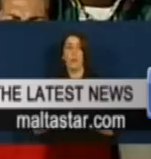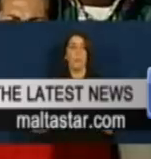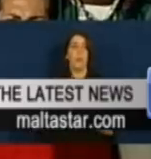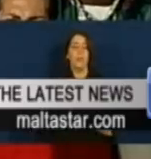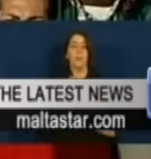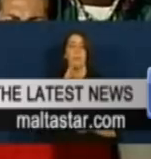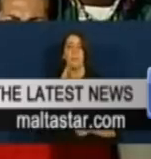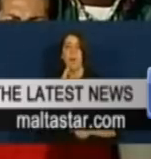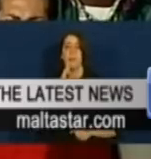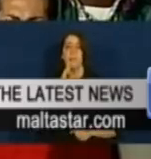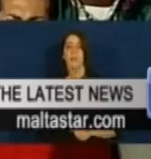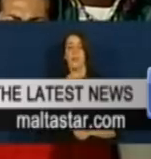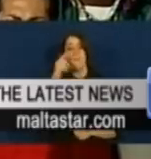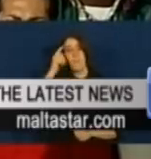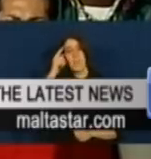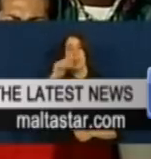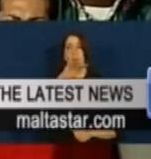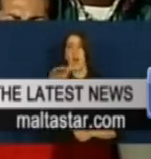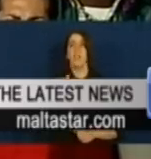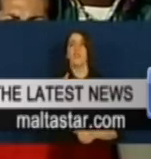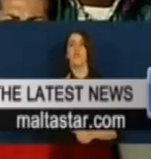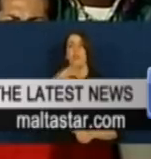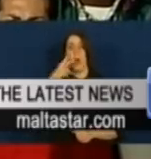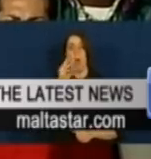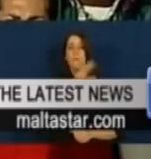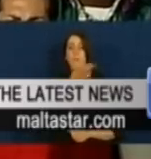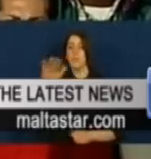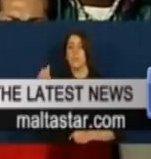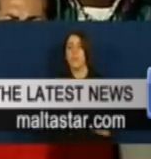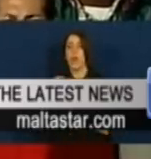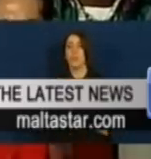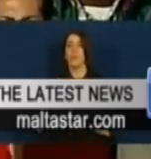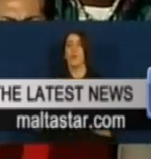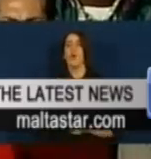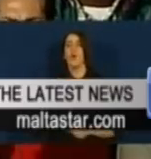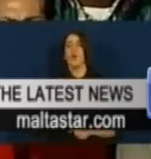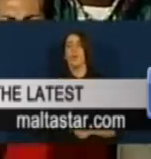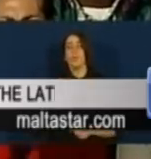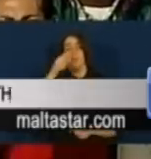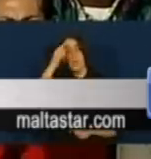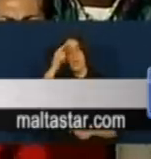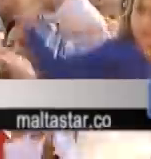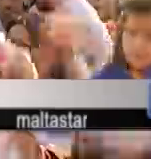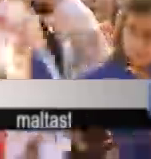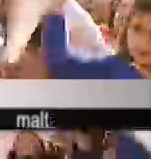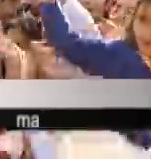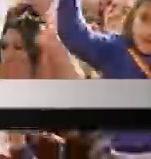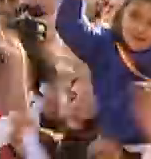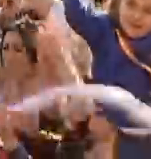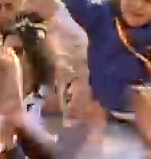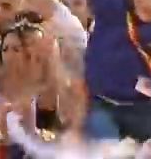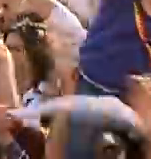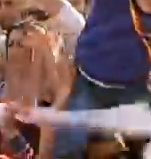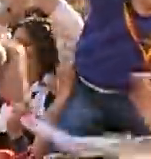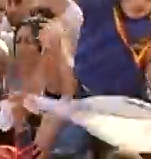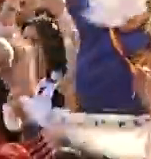ix-xogħol fisser li tkun favur il-ħaddiema Maltin u Għawxin.